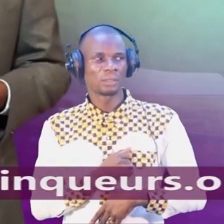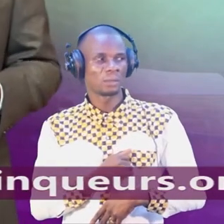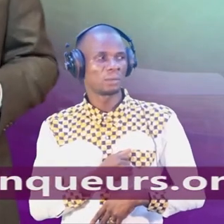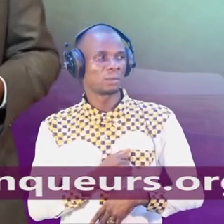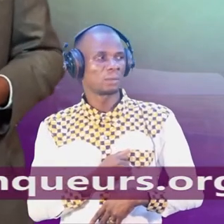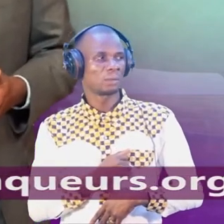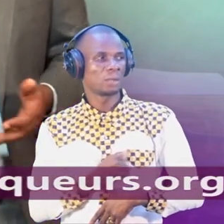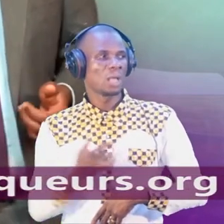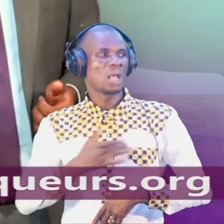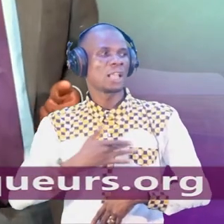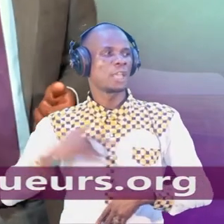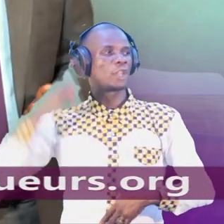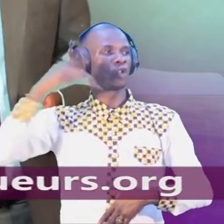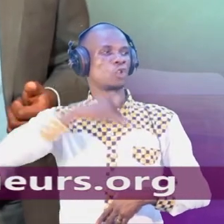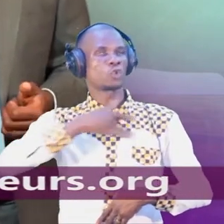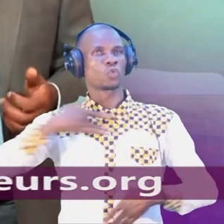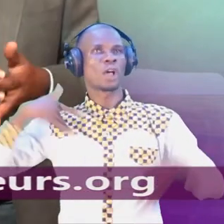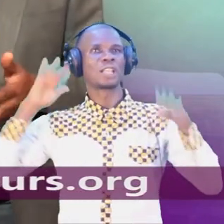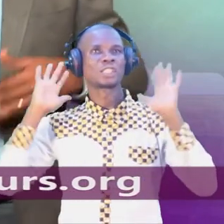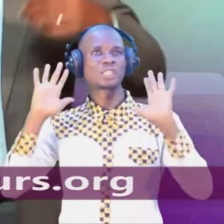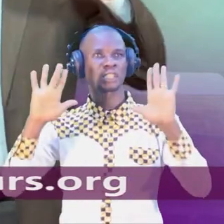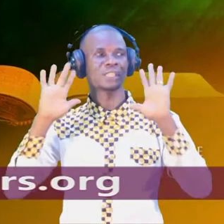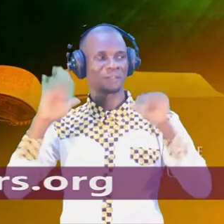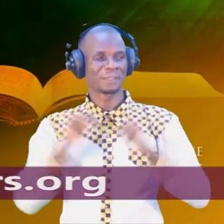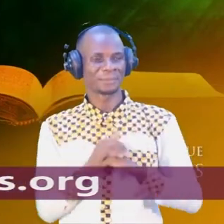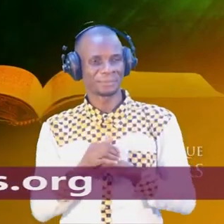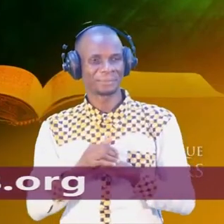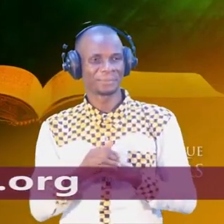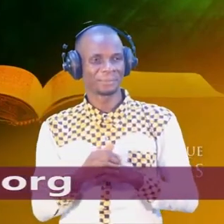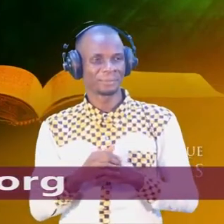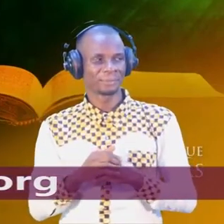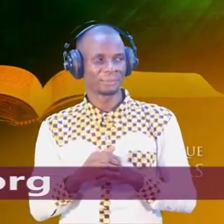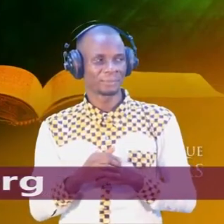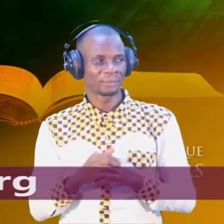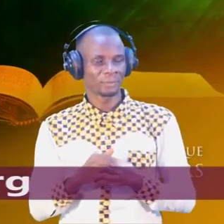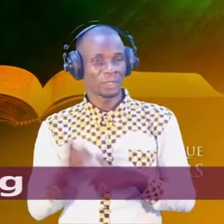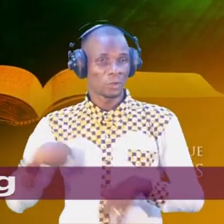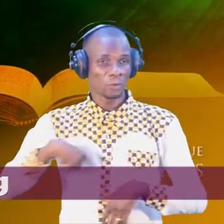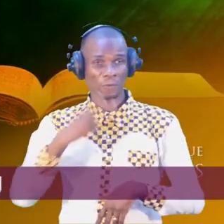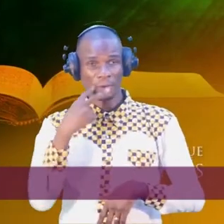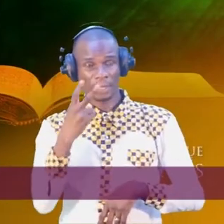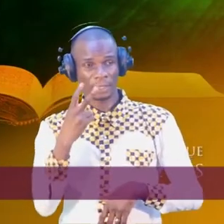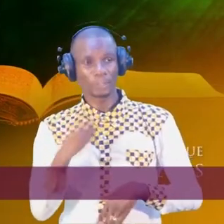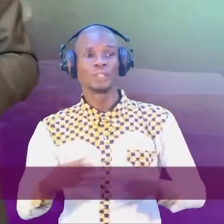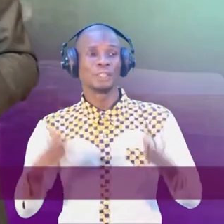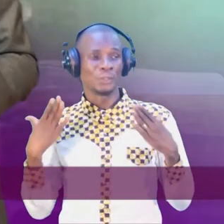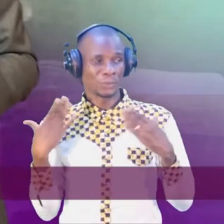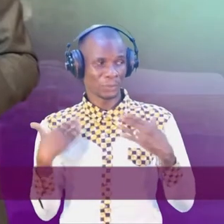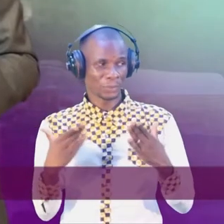la Yesu Kristo, Yesu alisema jina lako litukuzwe.